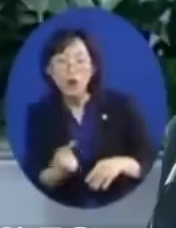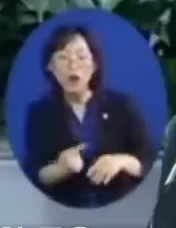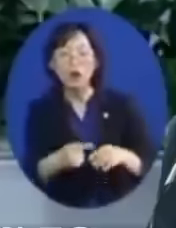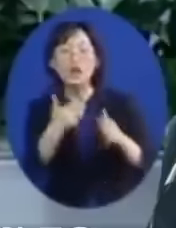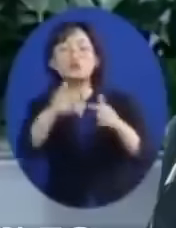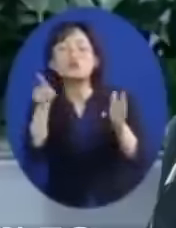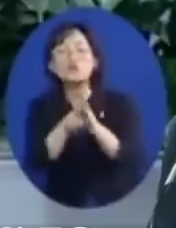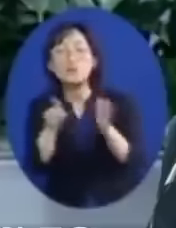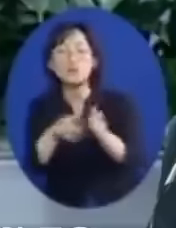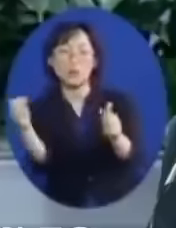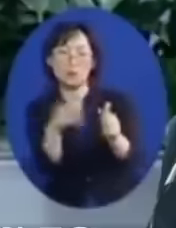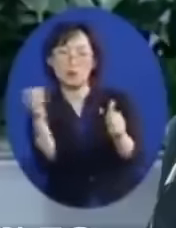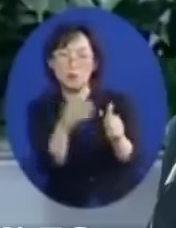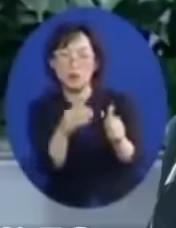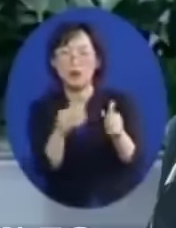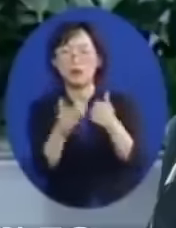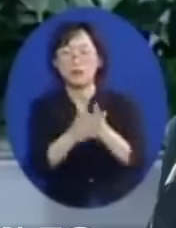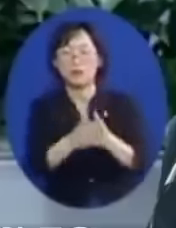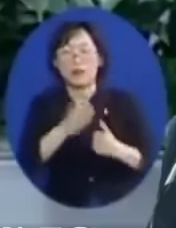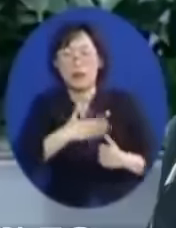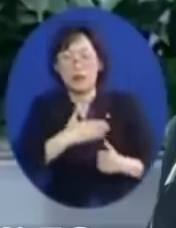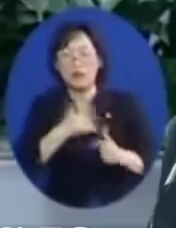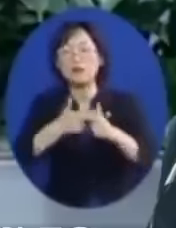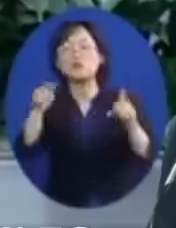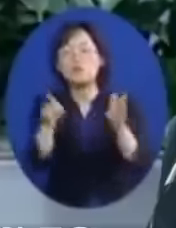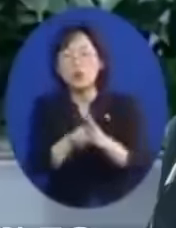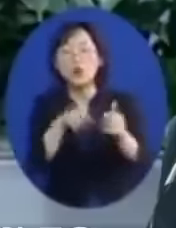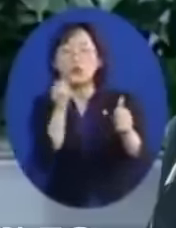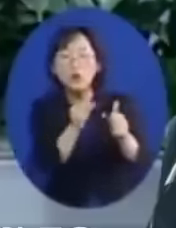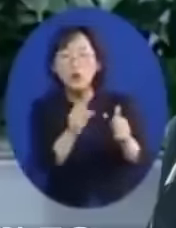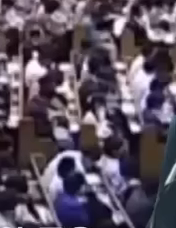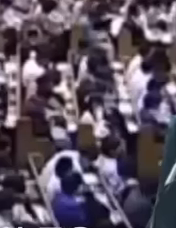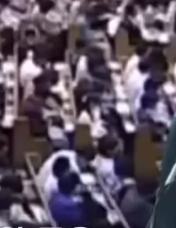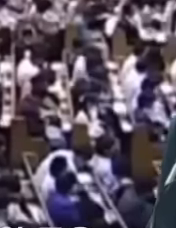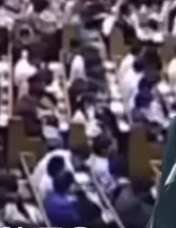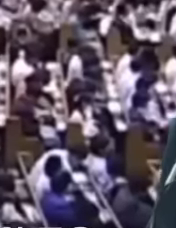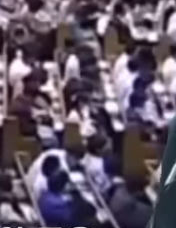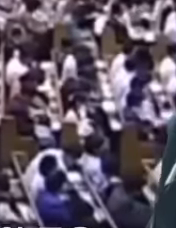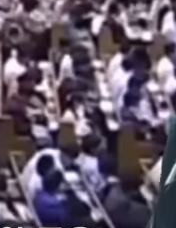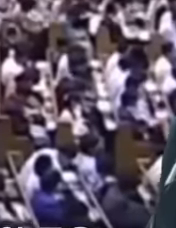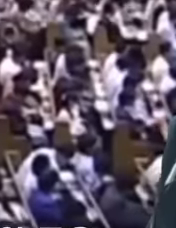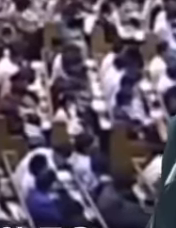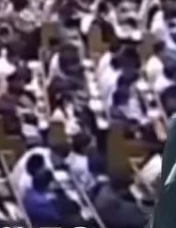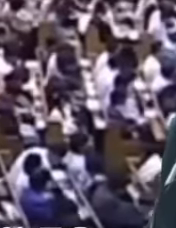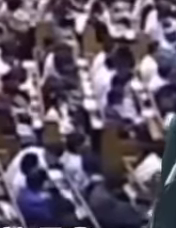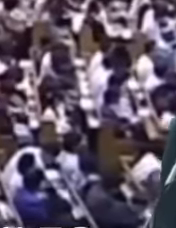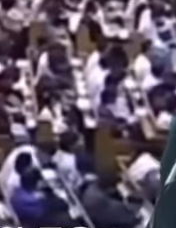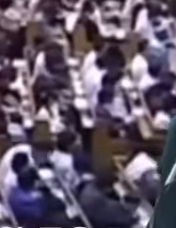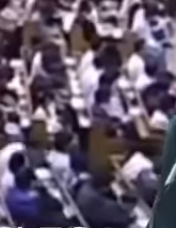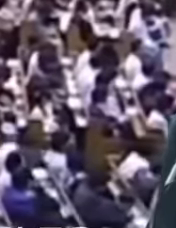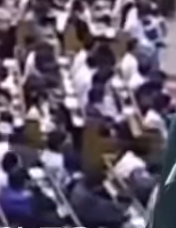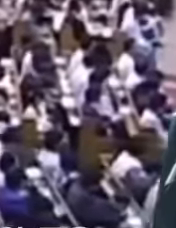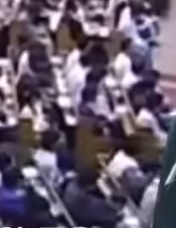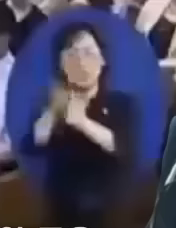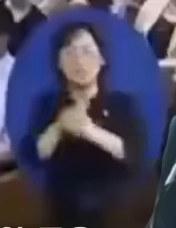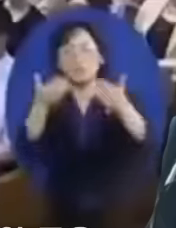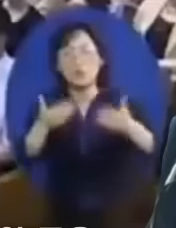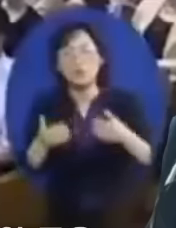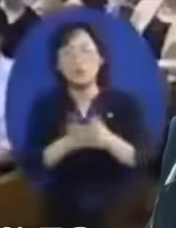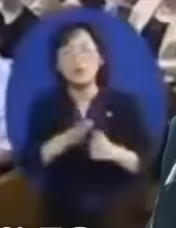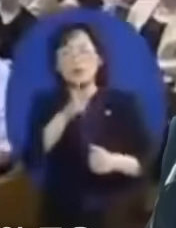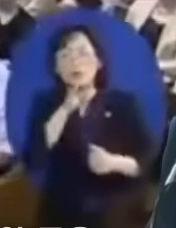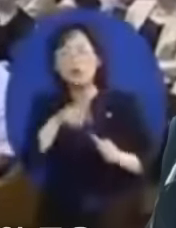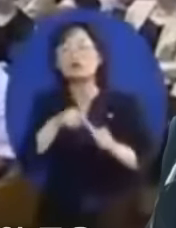전했습니다. 예수님을 믿고 마음의 평안을 얻으십시오. 예수님은 당신의 모든 고통스러운 짐을 대신 짊어져 주시는 분으로 참